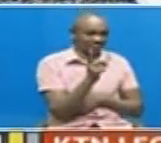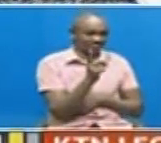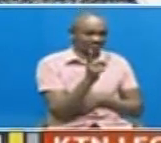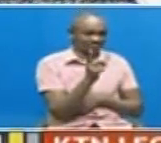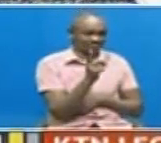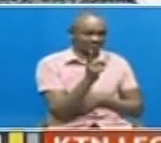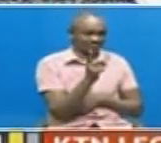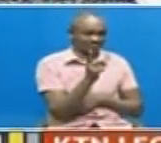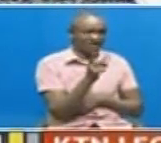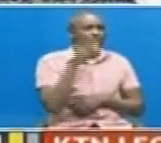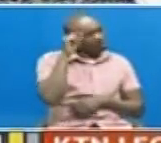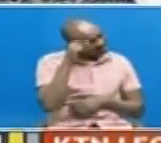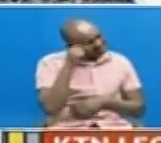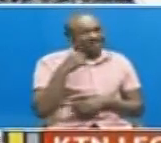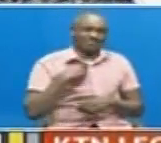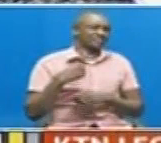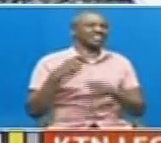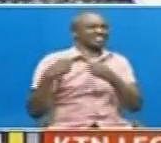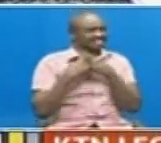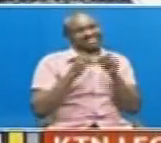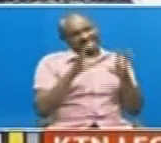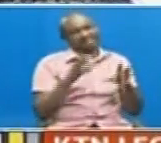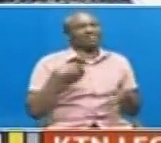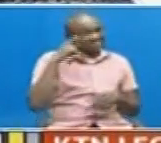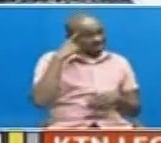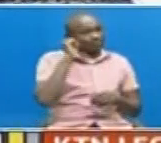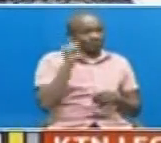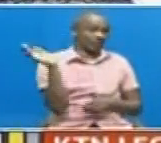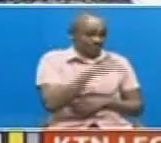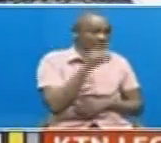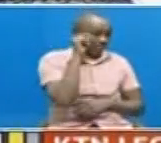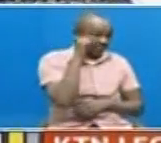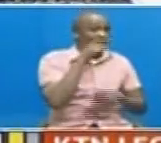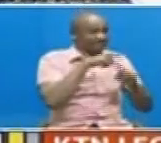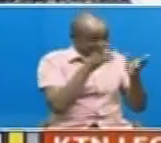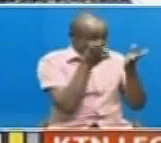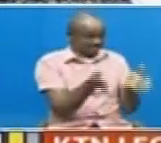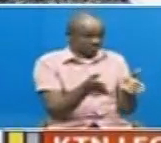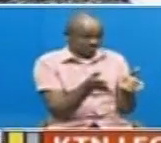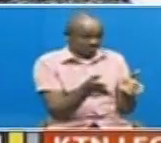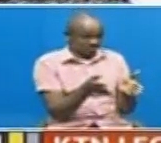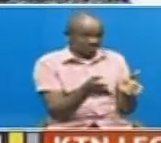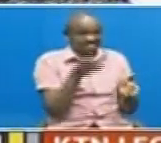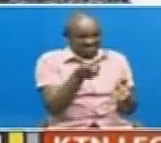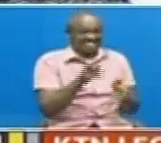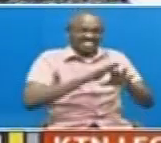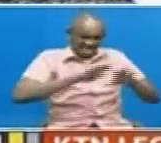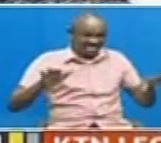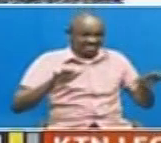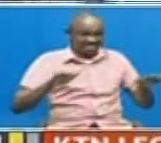jumla. Pwani bado hakujanishinda bado. Bado natazamia kurudi. Uh-huh. Lakini kwa sasa, this is a land